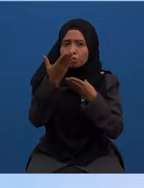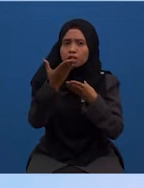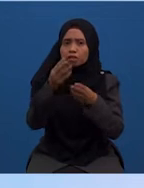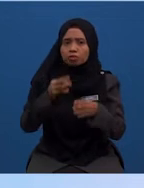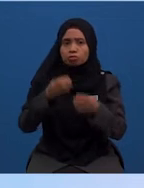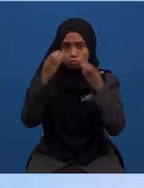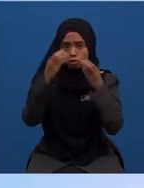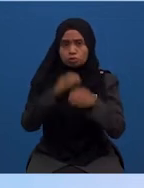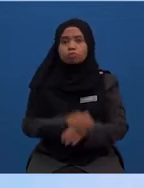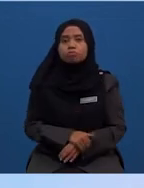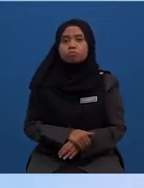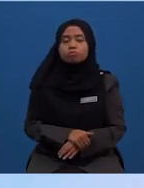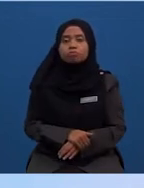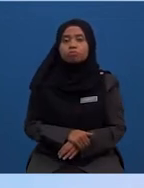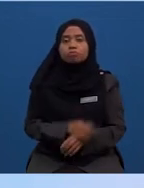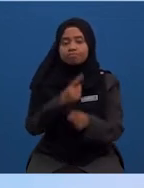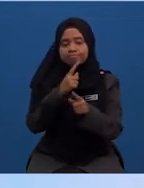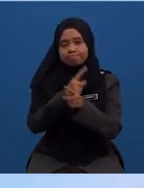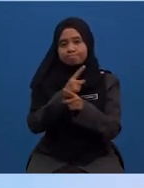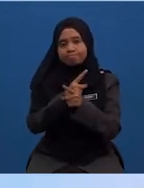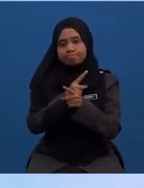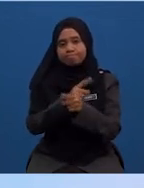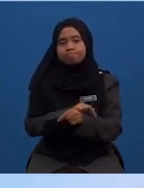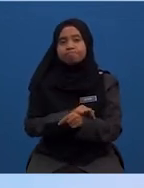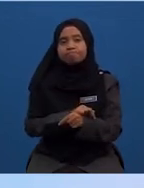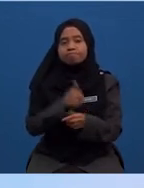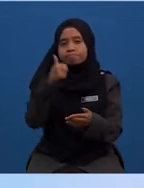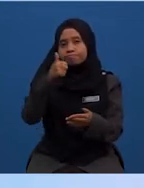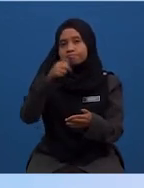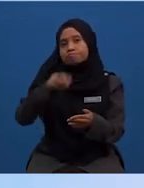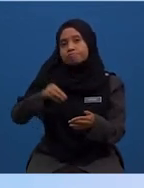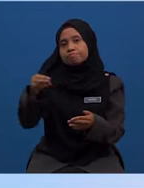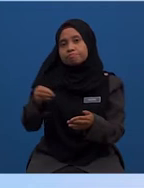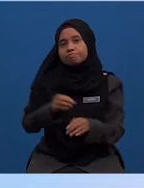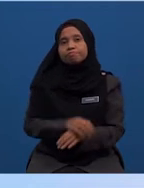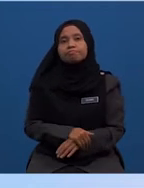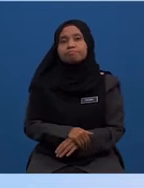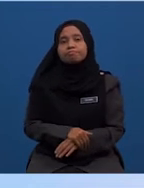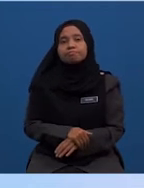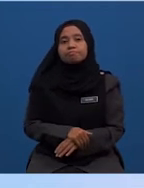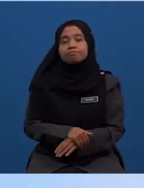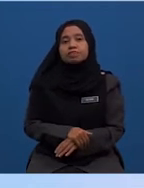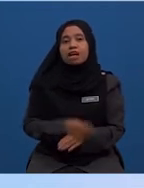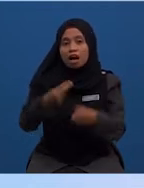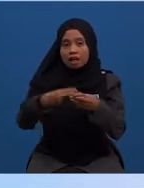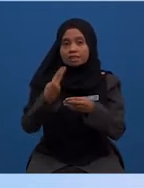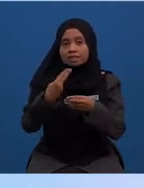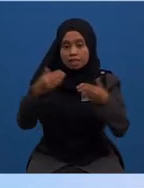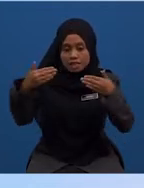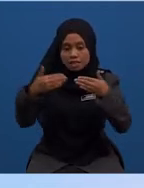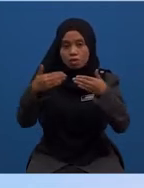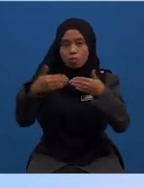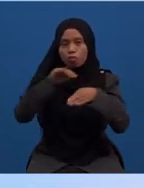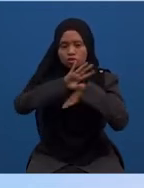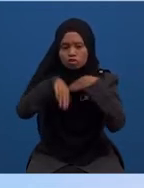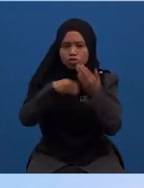cikgu? Ha, tepat sekali. Bagus, murid-murid. Ya, hasil